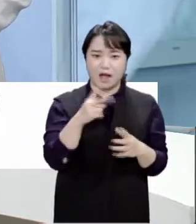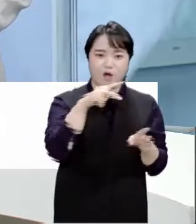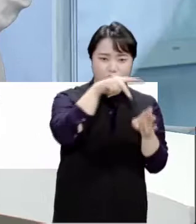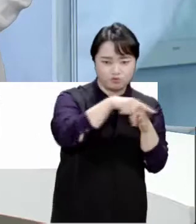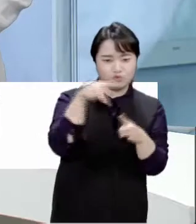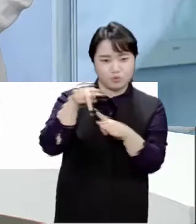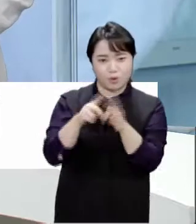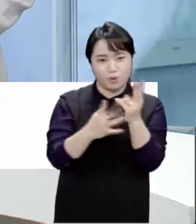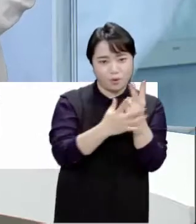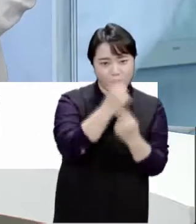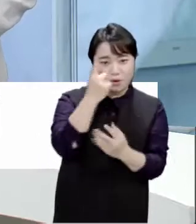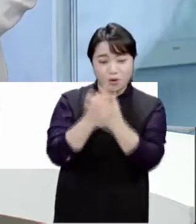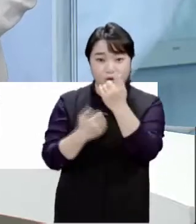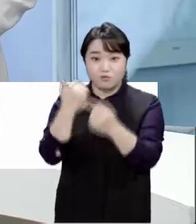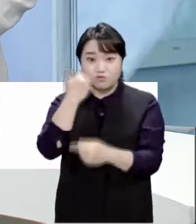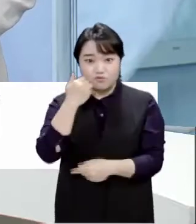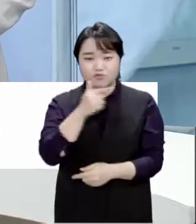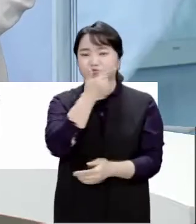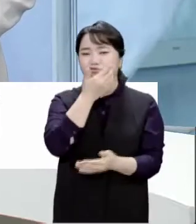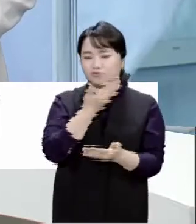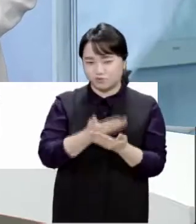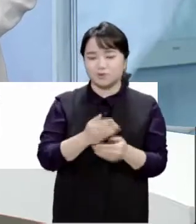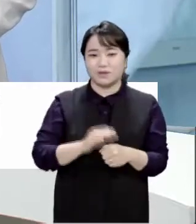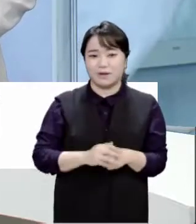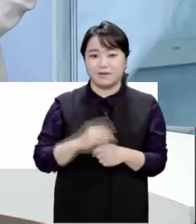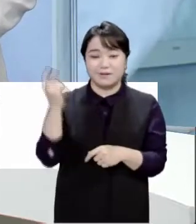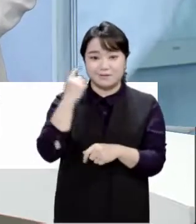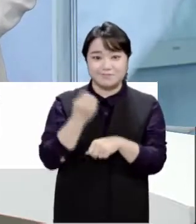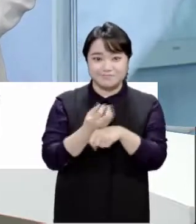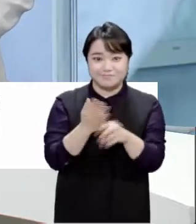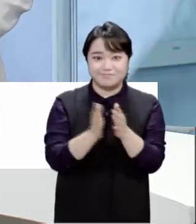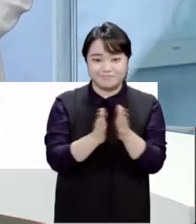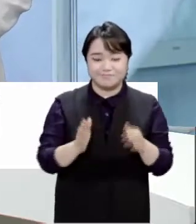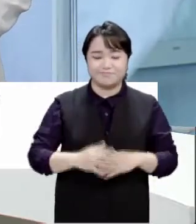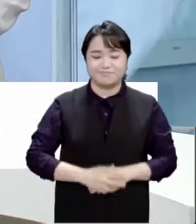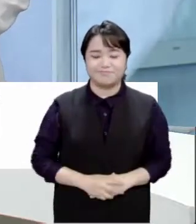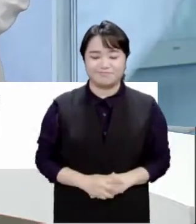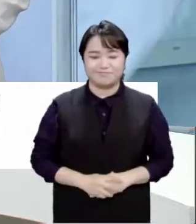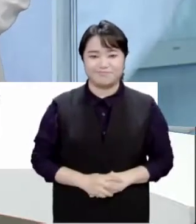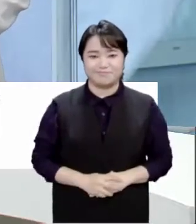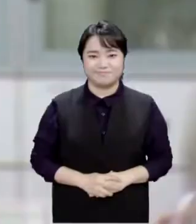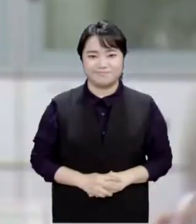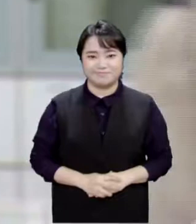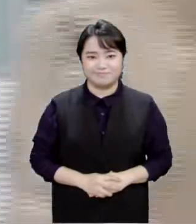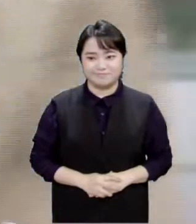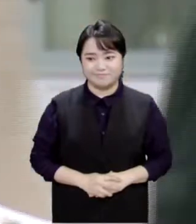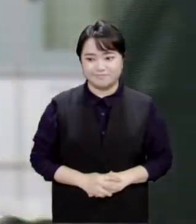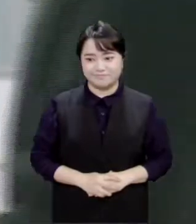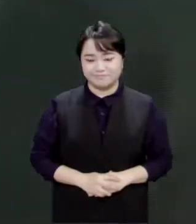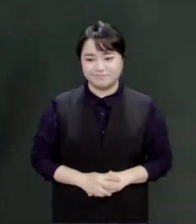단일화가 관건입니다. 서울시장 보궐선거 소식 먼저 김대우 기자가 보도합니다.